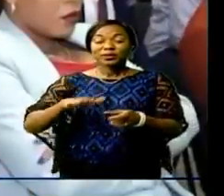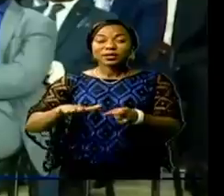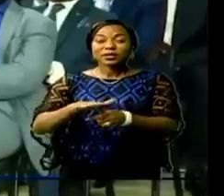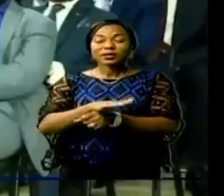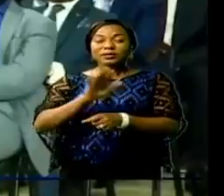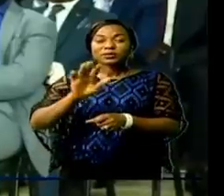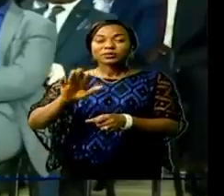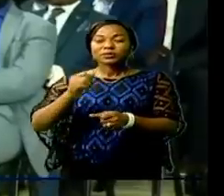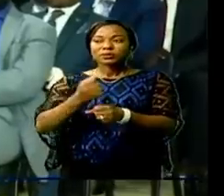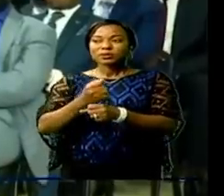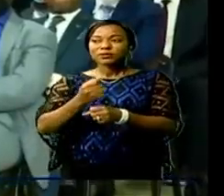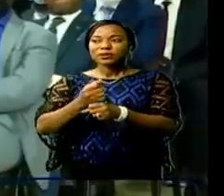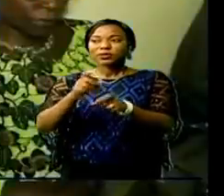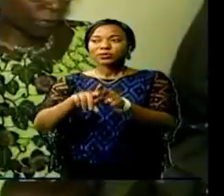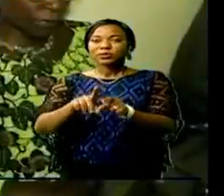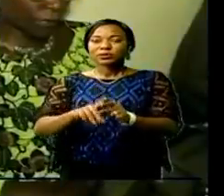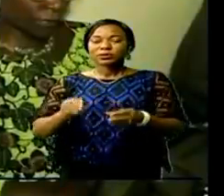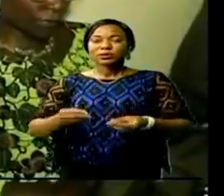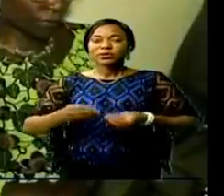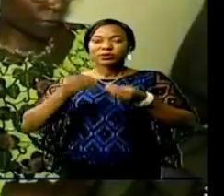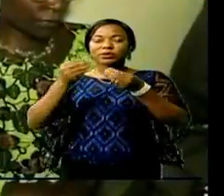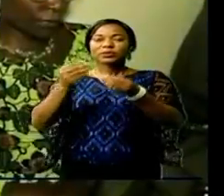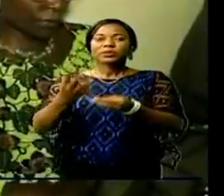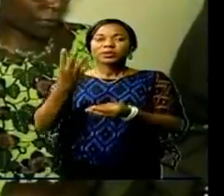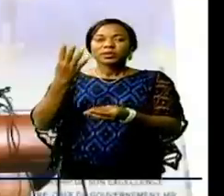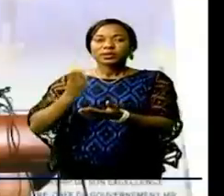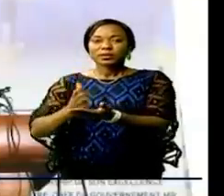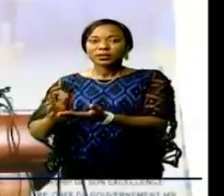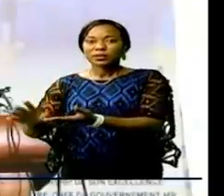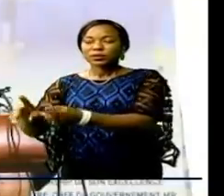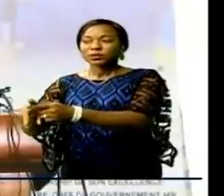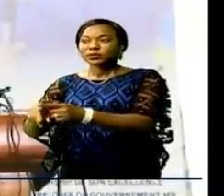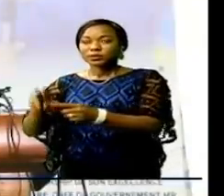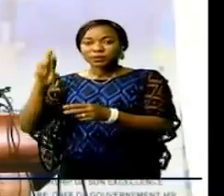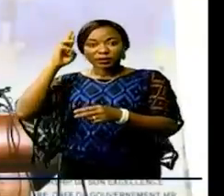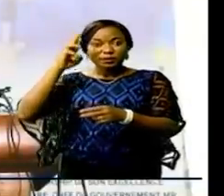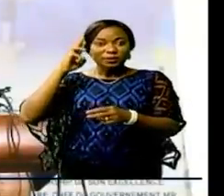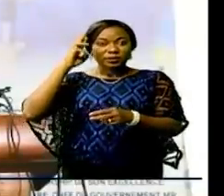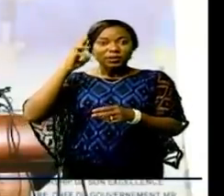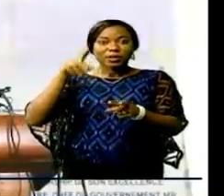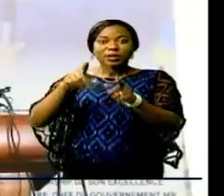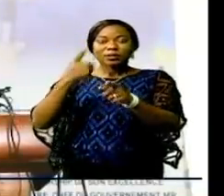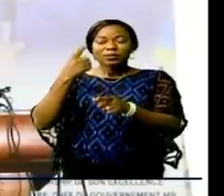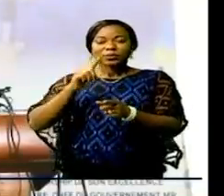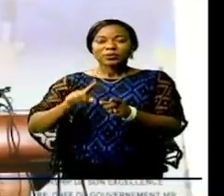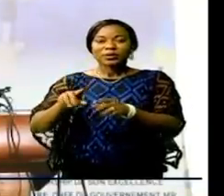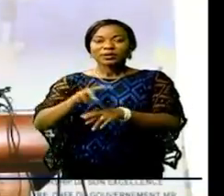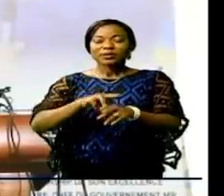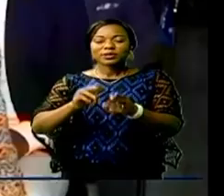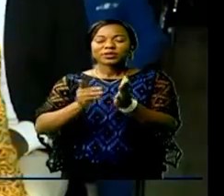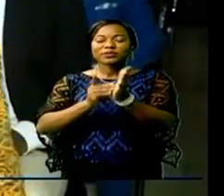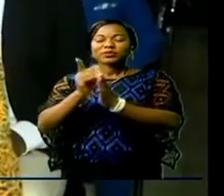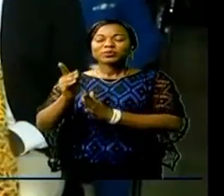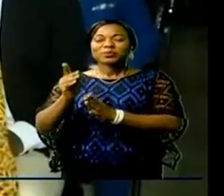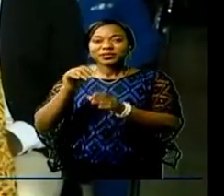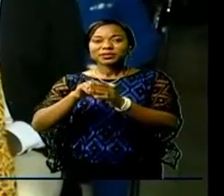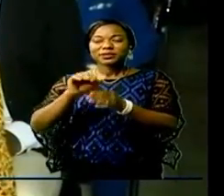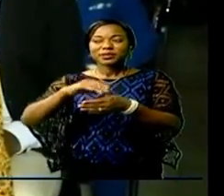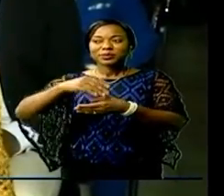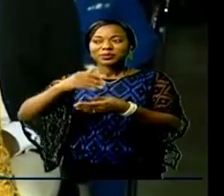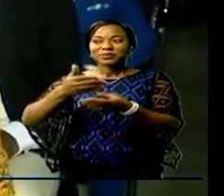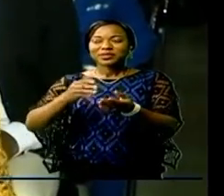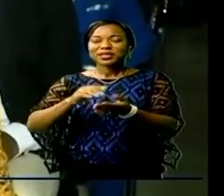de redevabilité en offrant ses cartes de partage, la réflexion sur les stratégies de la croissance et du développement du portefeuille de